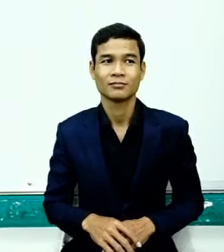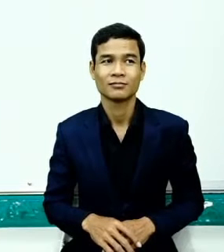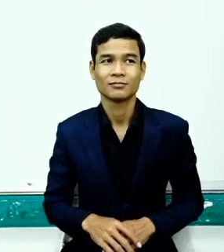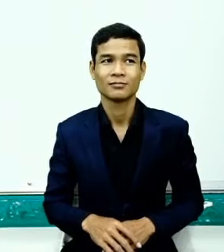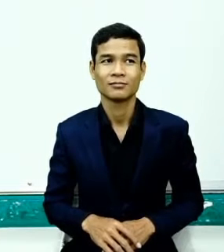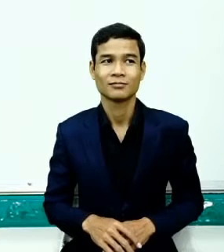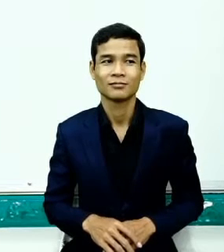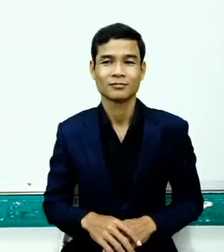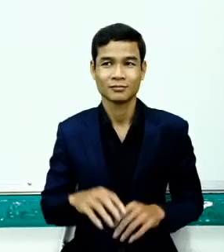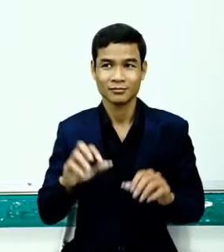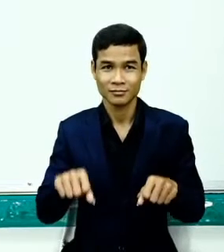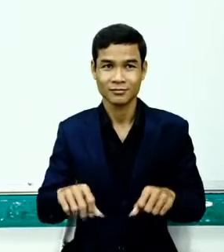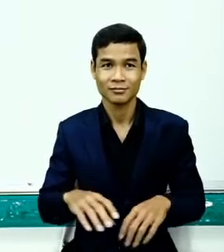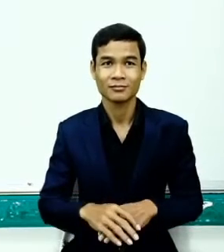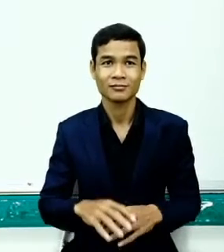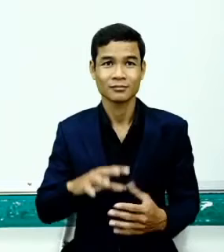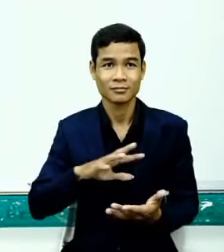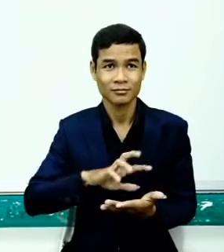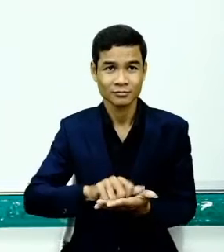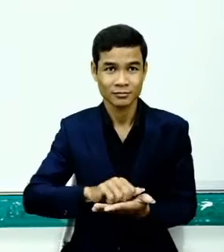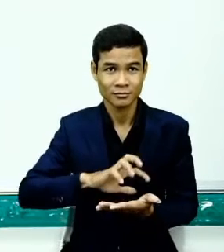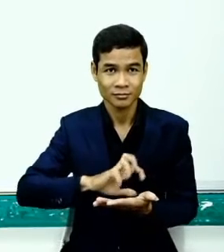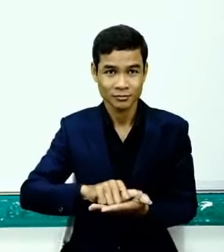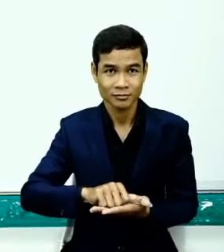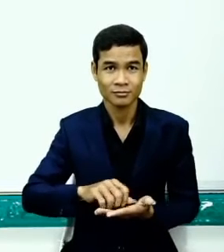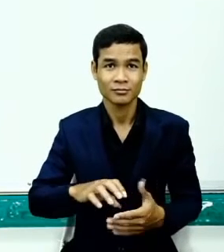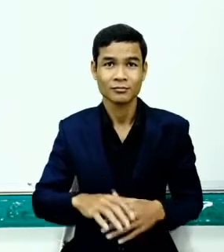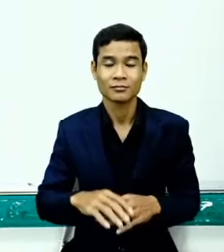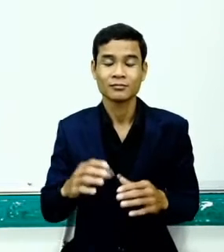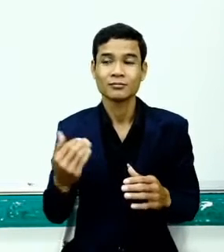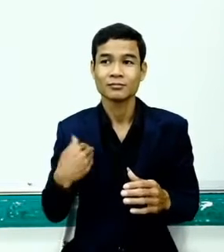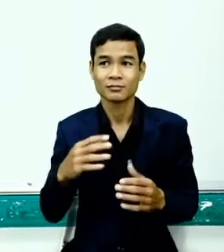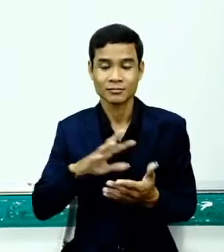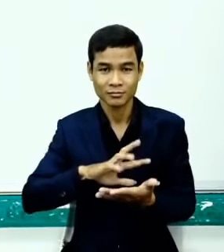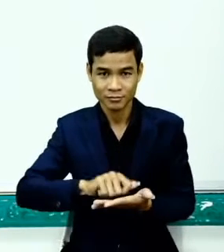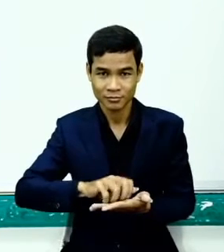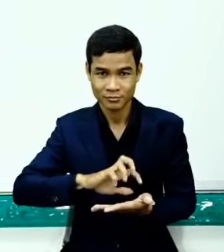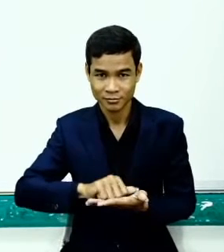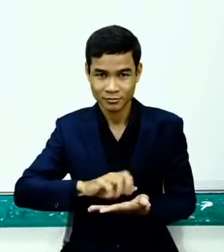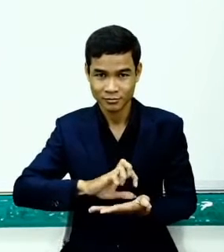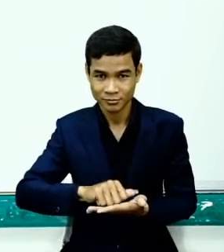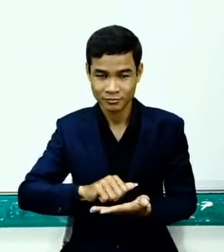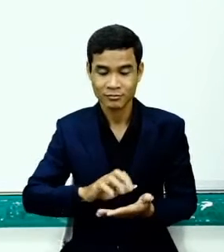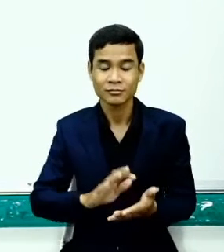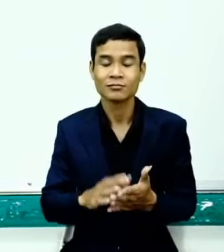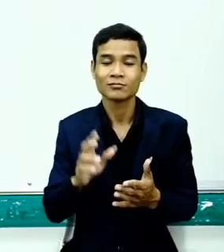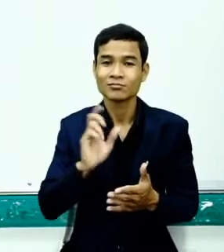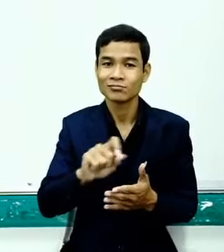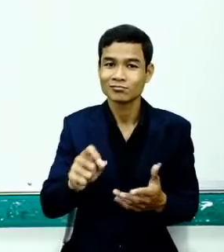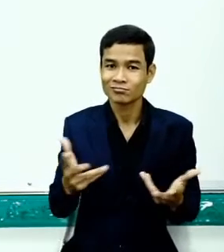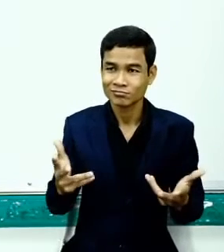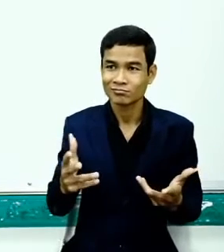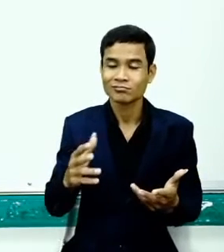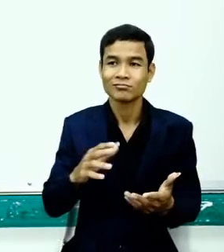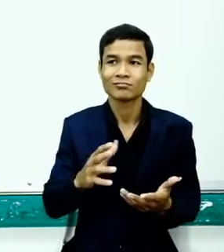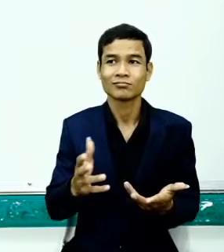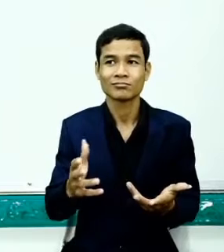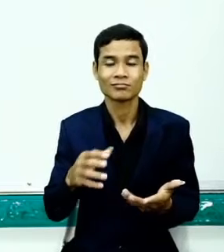ចាញោមចាតាញោមសរសេរដូចម្ដេចខ្លះតើកូនចាប់ផ្ដើមសរសេរមើល